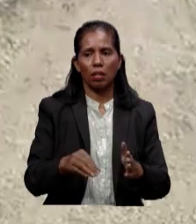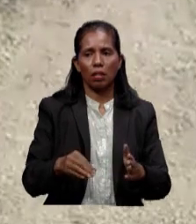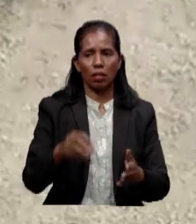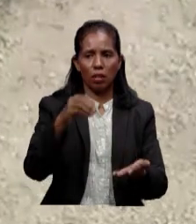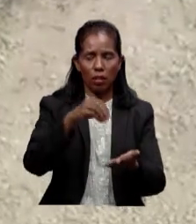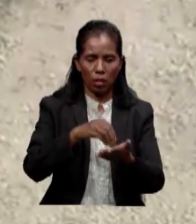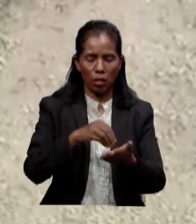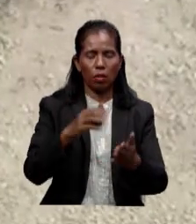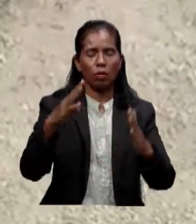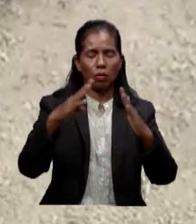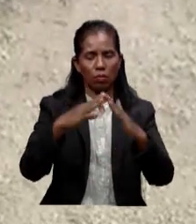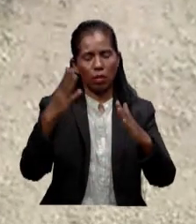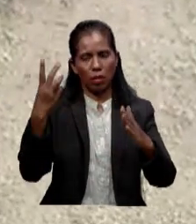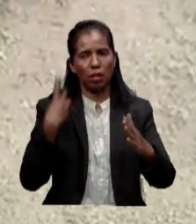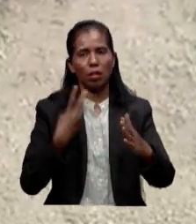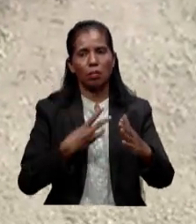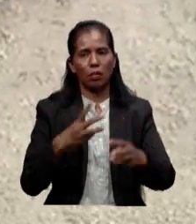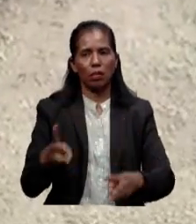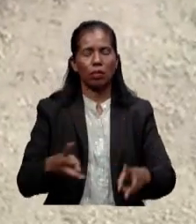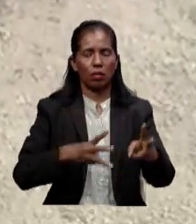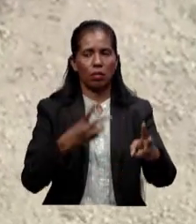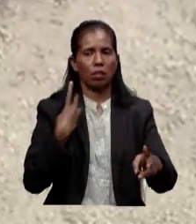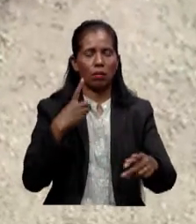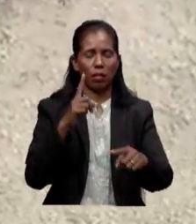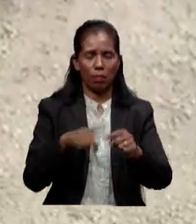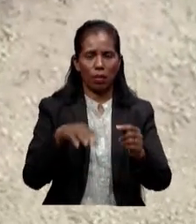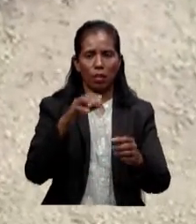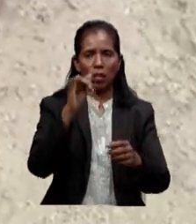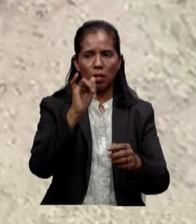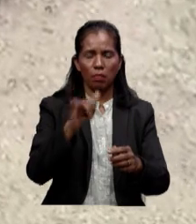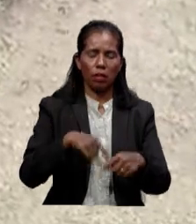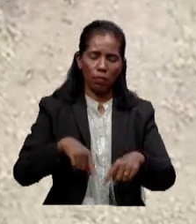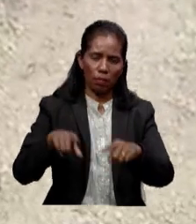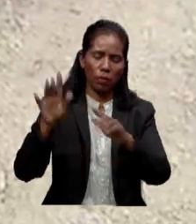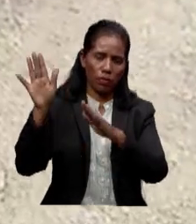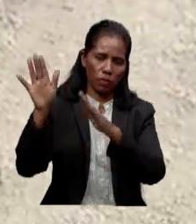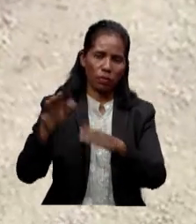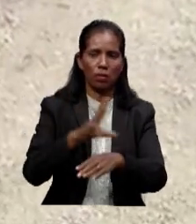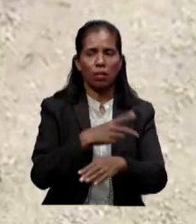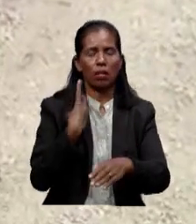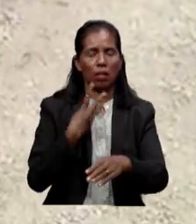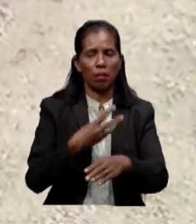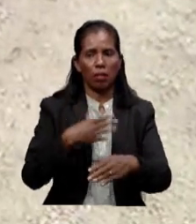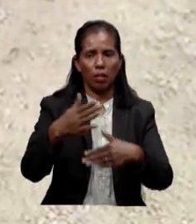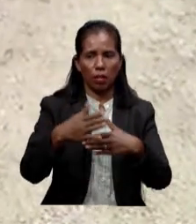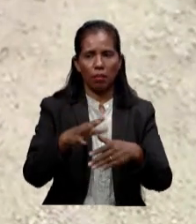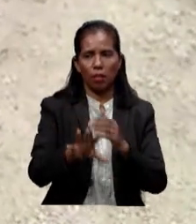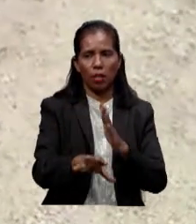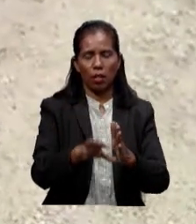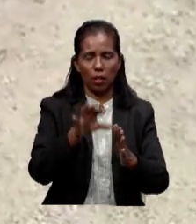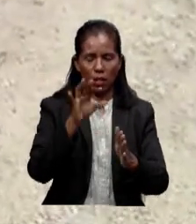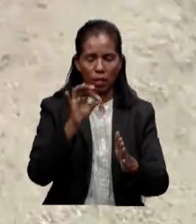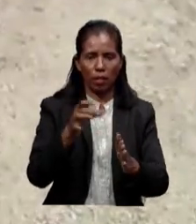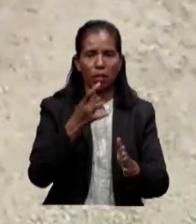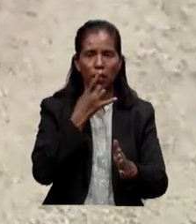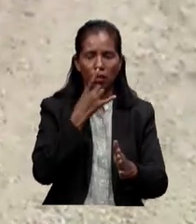tau mai neba, mis ami da be, estrada ibu mak tos lai hana, ami abel tun. Ami tingke paleten duni, ne ba ami sentan. Kalau emir itu oknya ne bel heta nahi, ho istrada bel